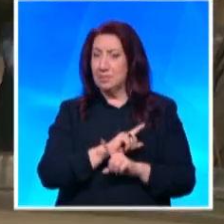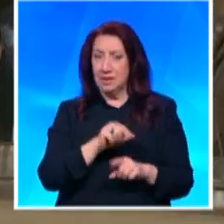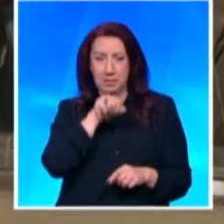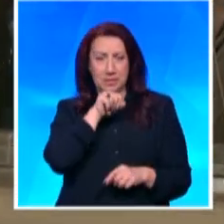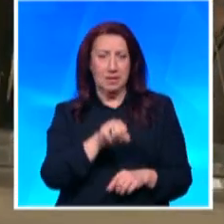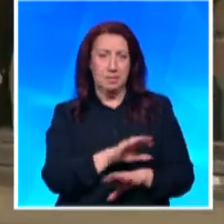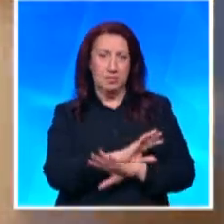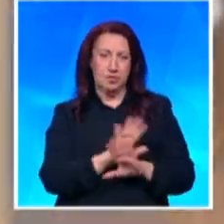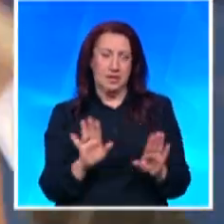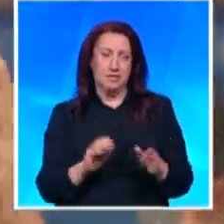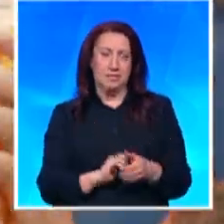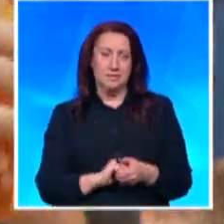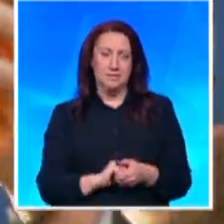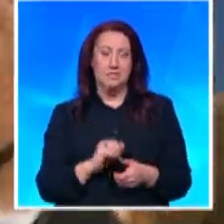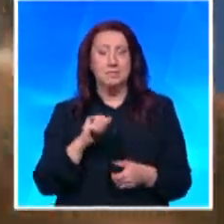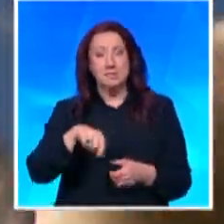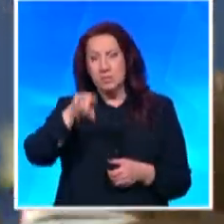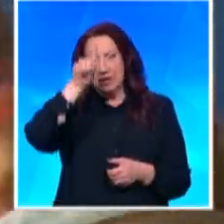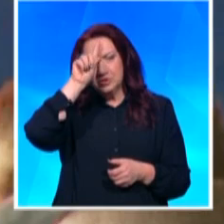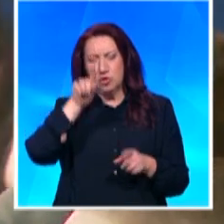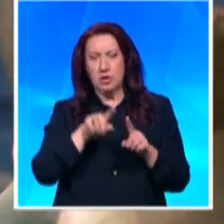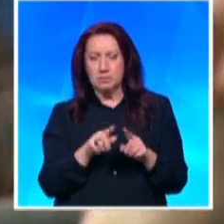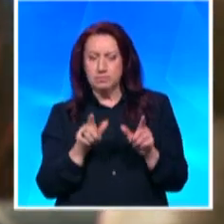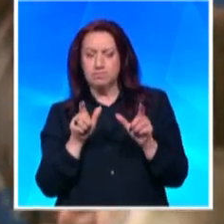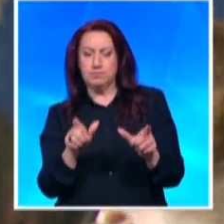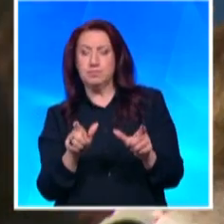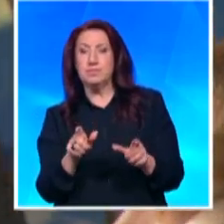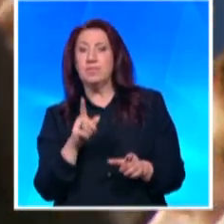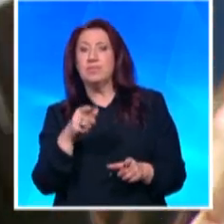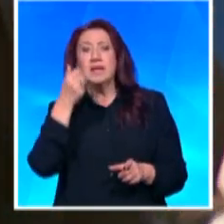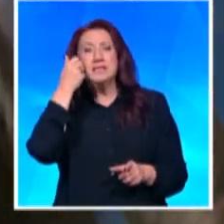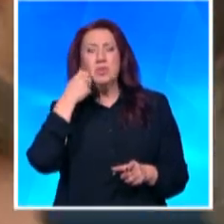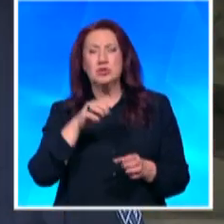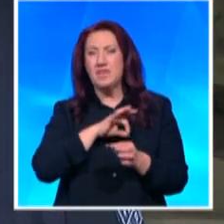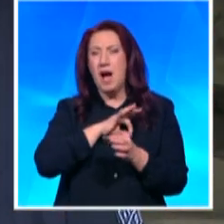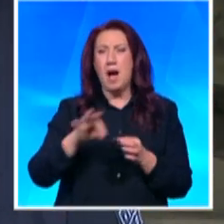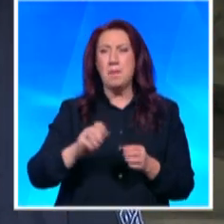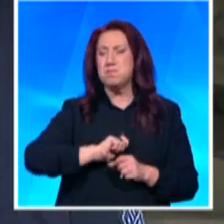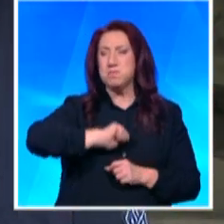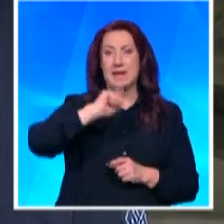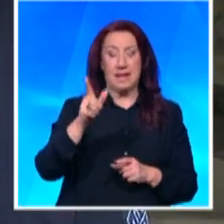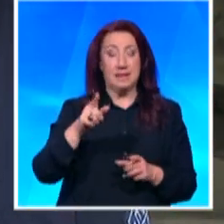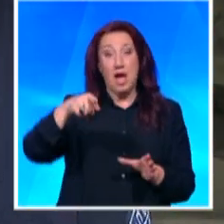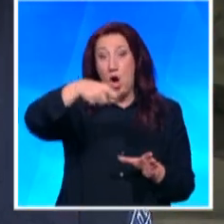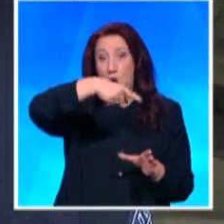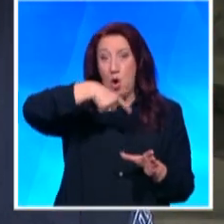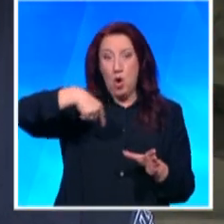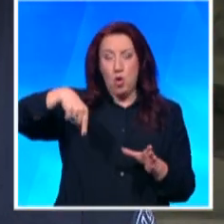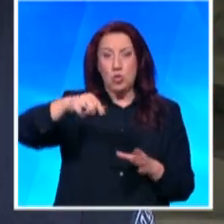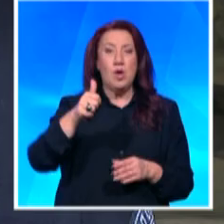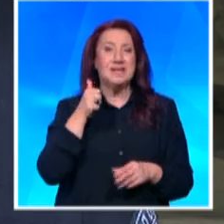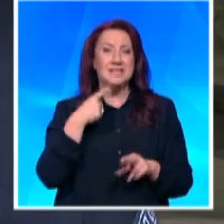отношение. В столицата ще се следи и за употреба на пиротехника. Около храм паметника Александър